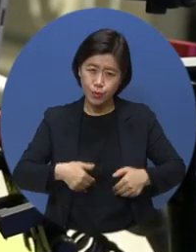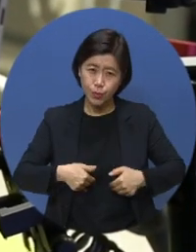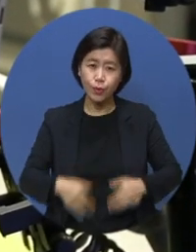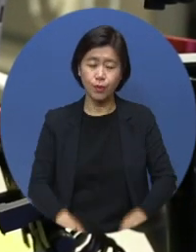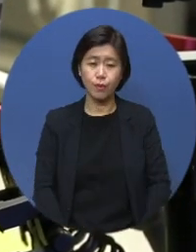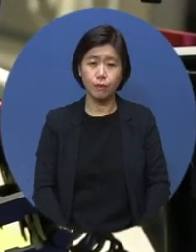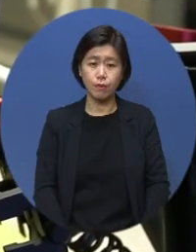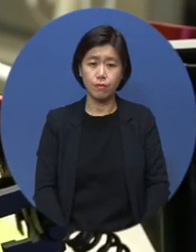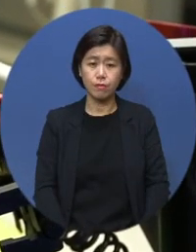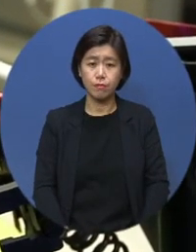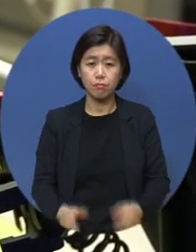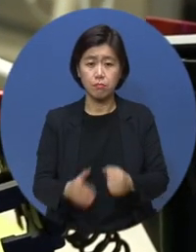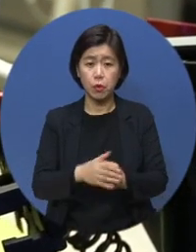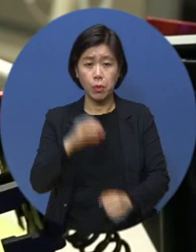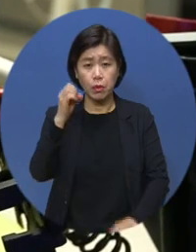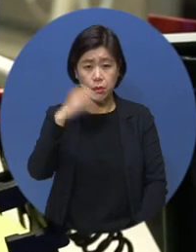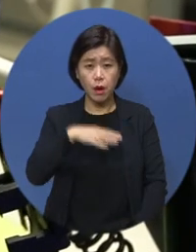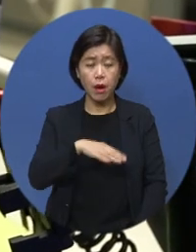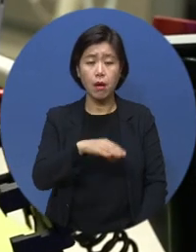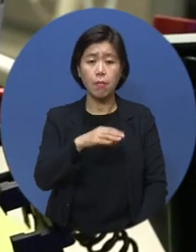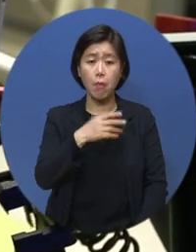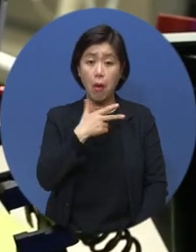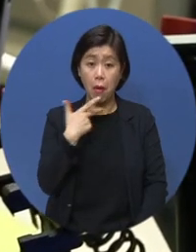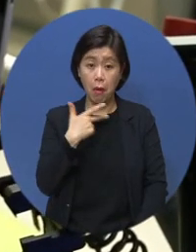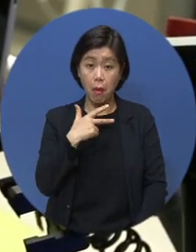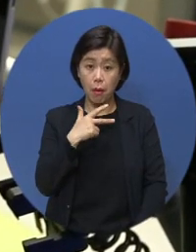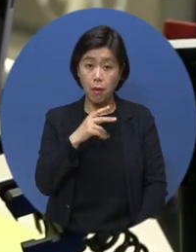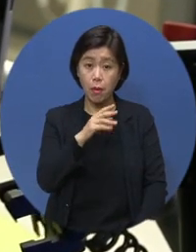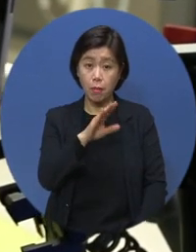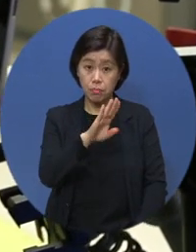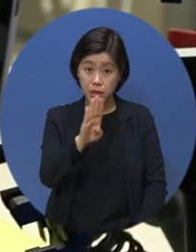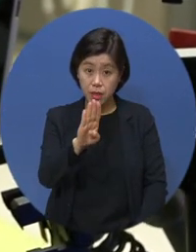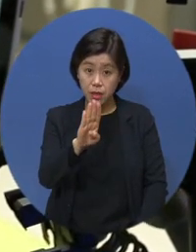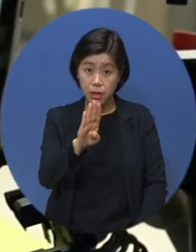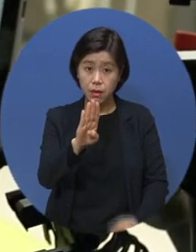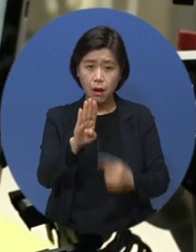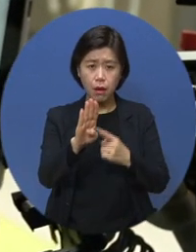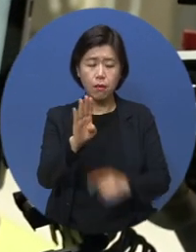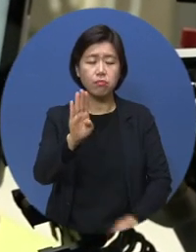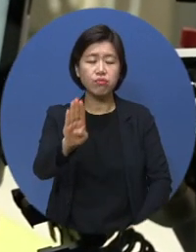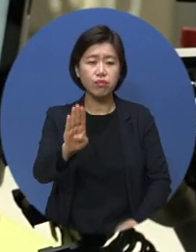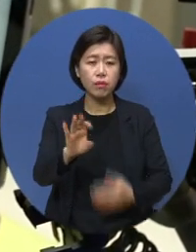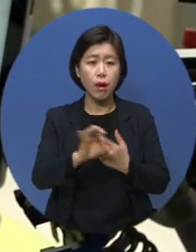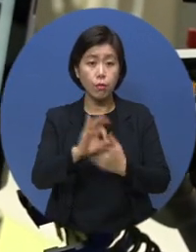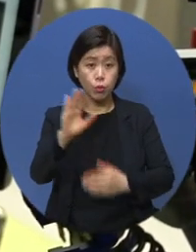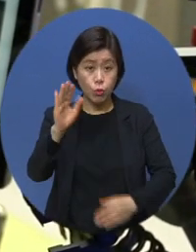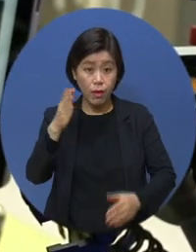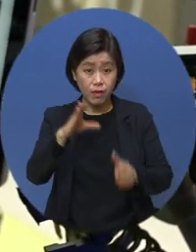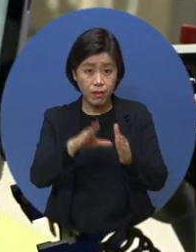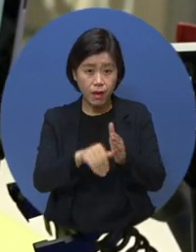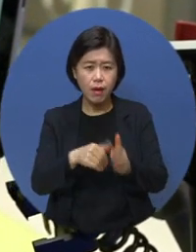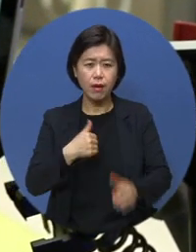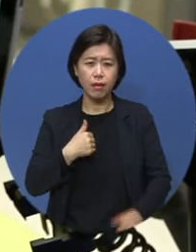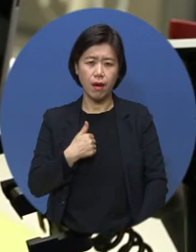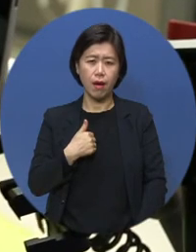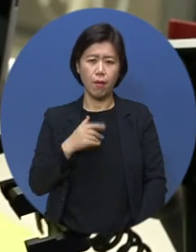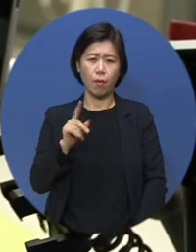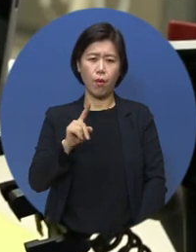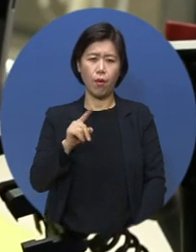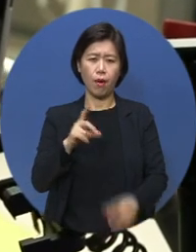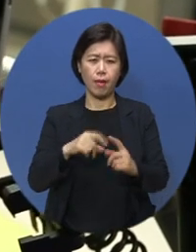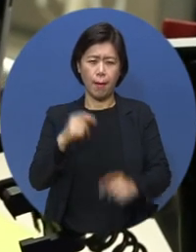그냥 알파벳 2 1 쓰면 되는데 채 지향이 맨 에 여기서 정